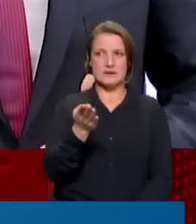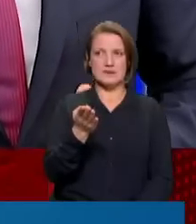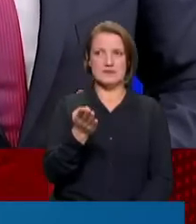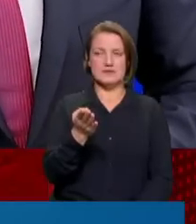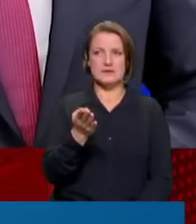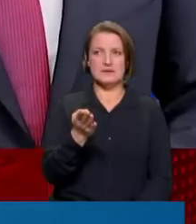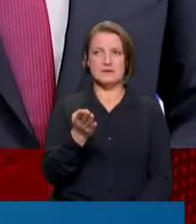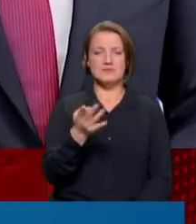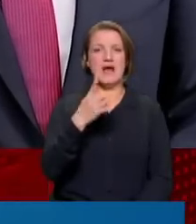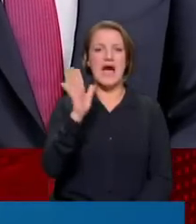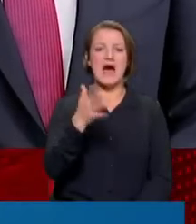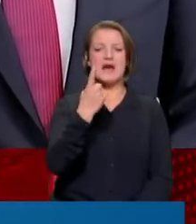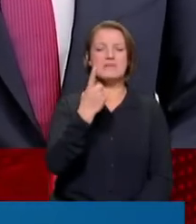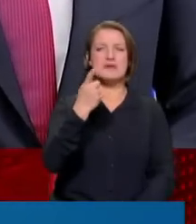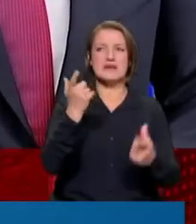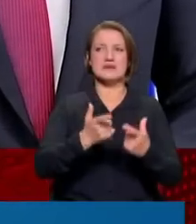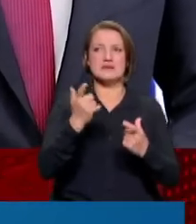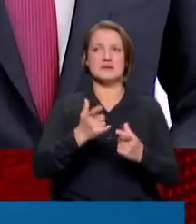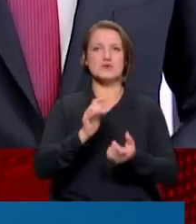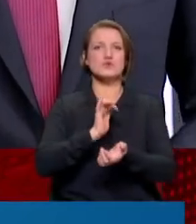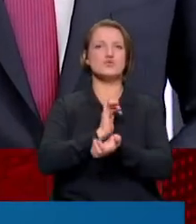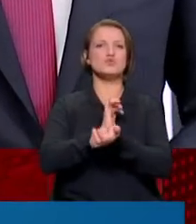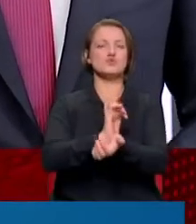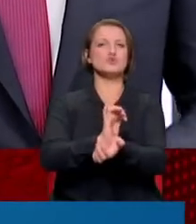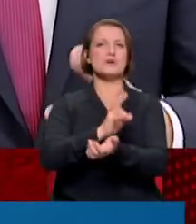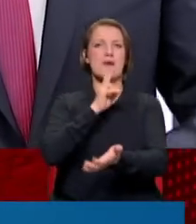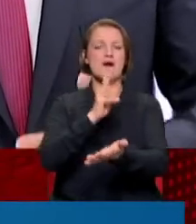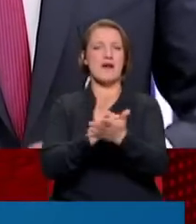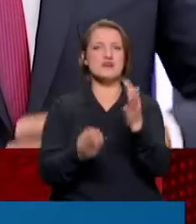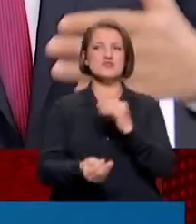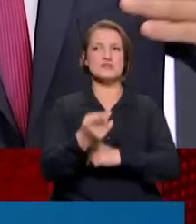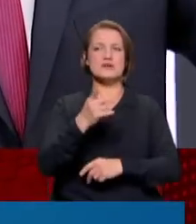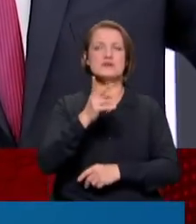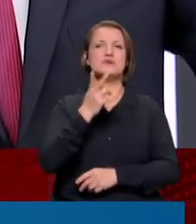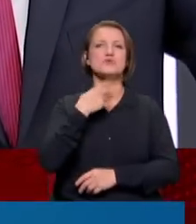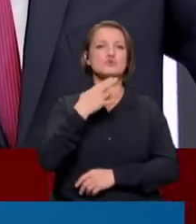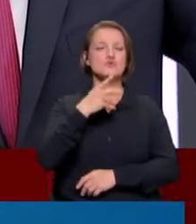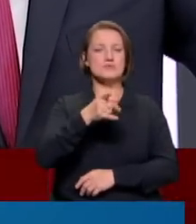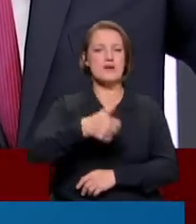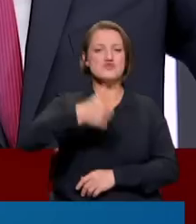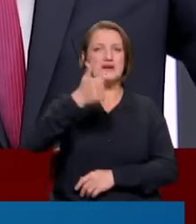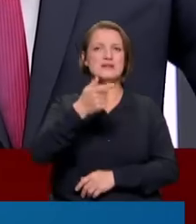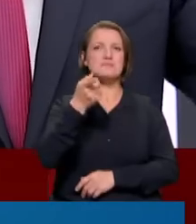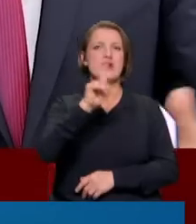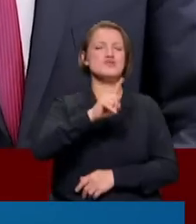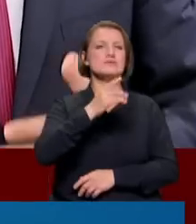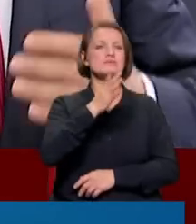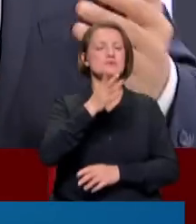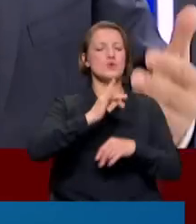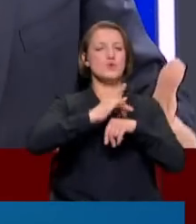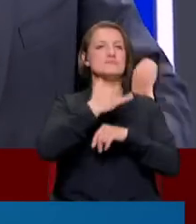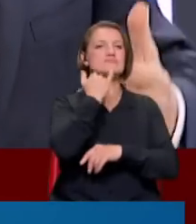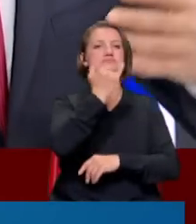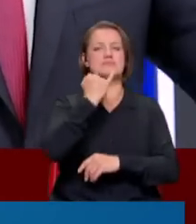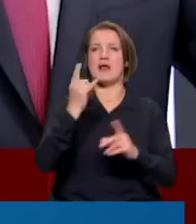putin'i herhangi bir yerde tutuklama kararı çıktı Dolayısıyla Putin birçok ülkeyi ziyaret edemiyor e anca Çin'e falan gidebiliyor